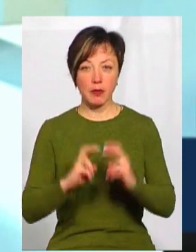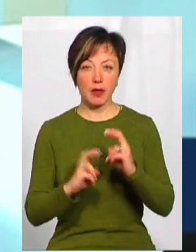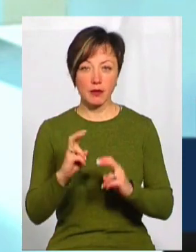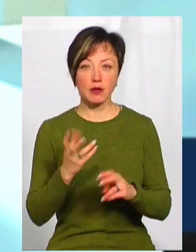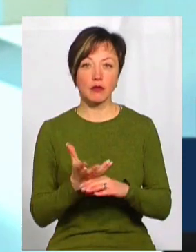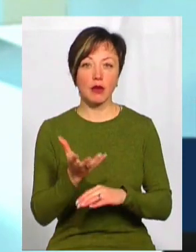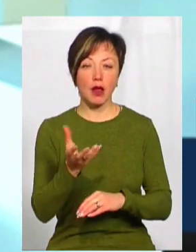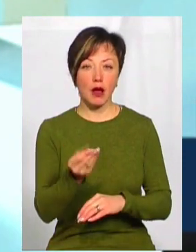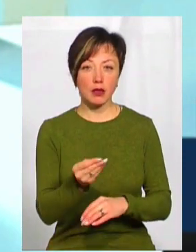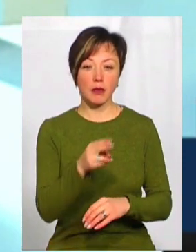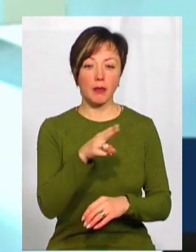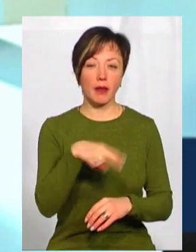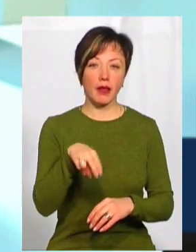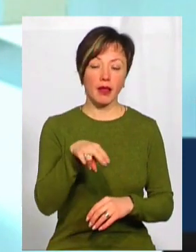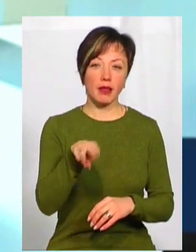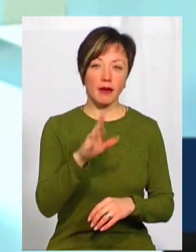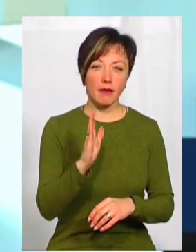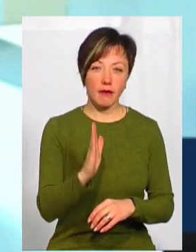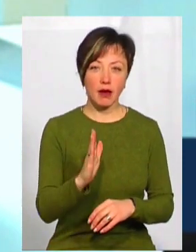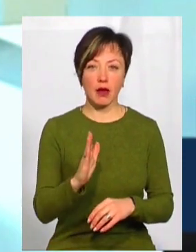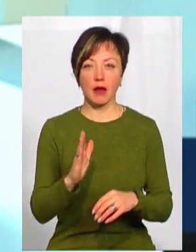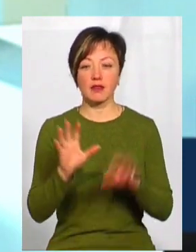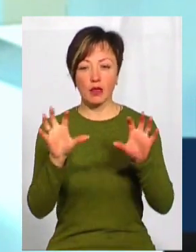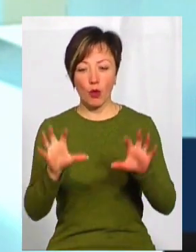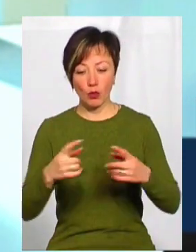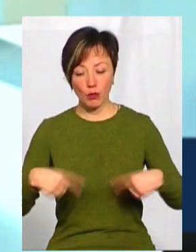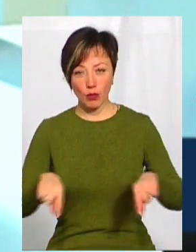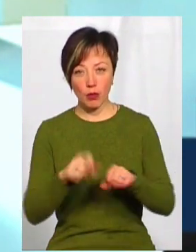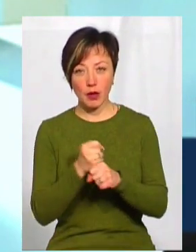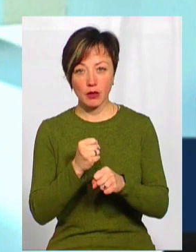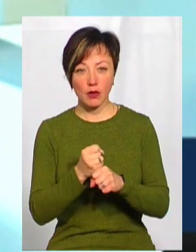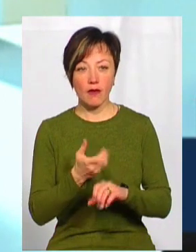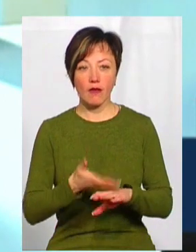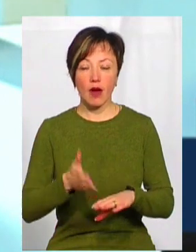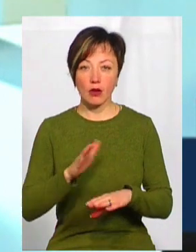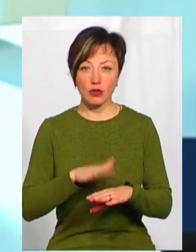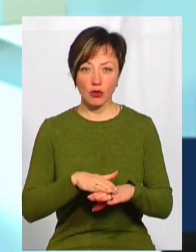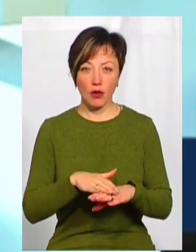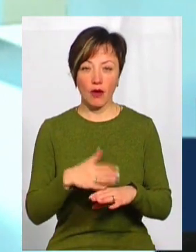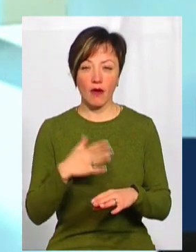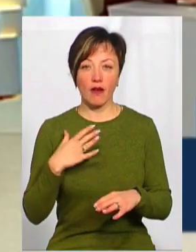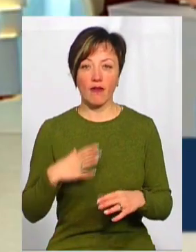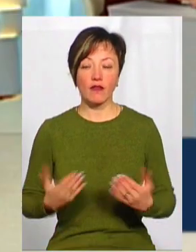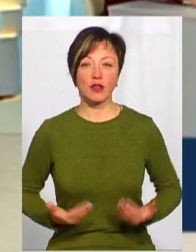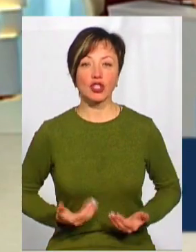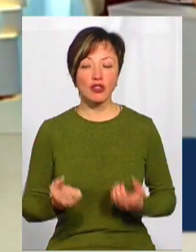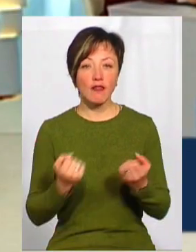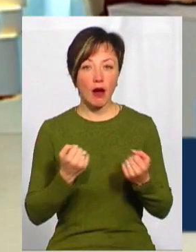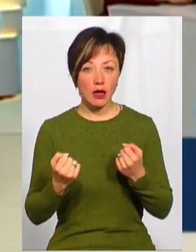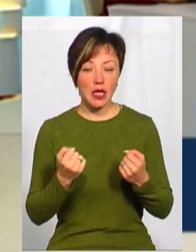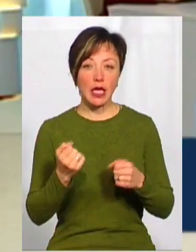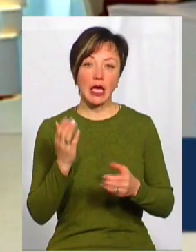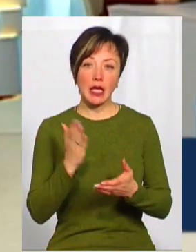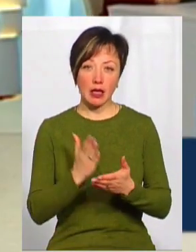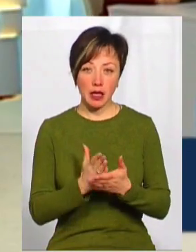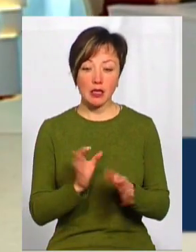підприємства, вони сплачують і ПДВ, вони в правовому полі працюють, тому їм дуже важко виживати. І тому